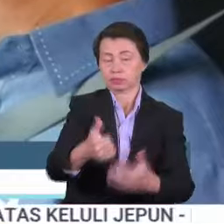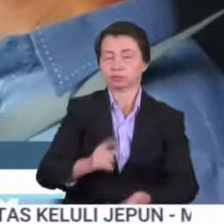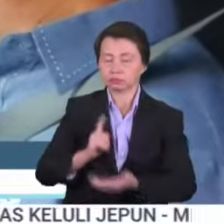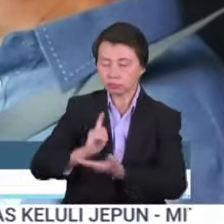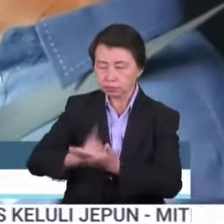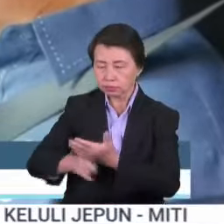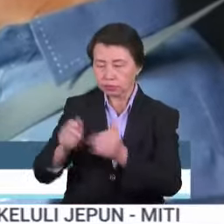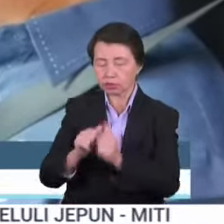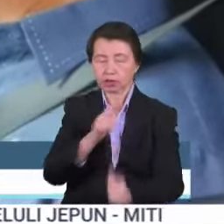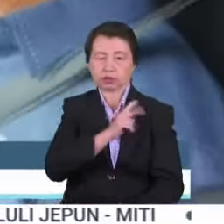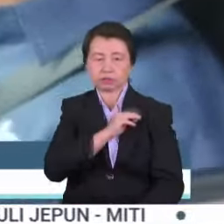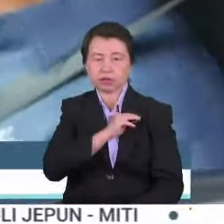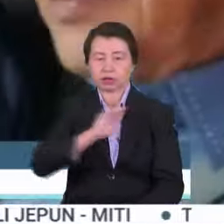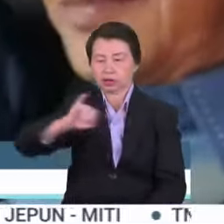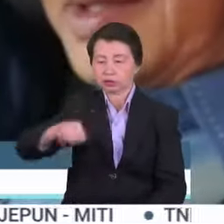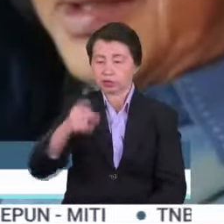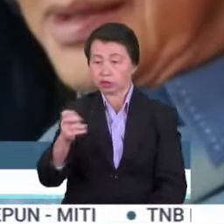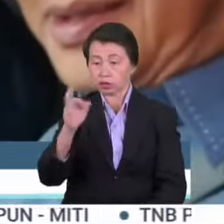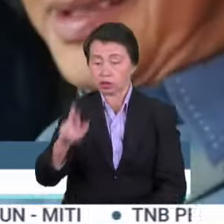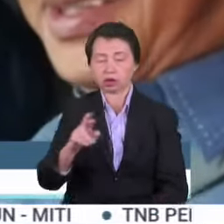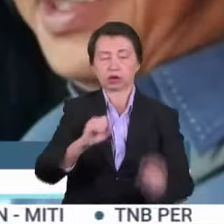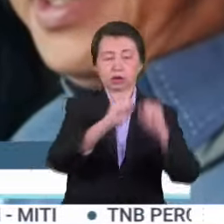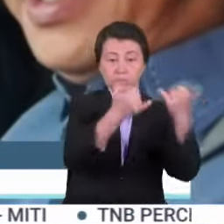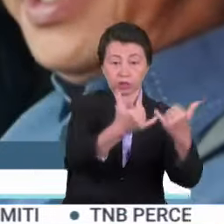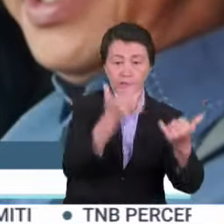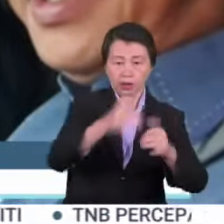Perbincangan bersama Kementerian Kerja Raya dan syarikat